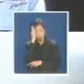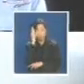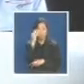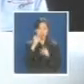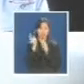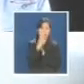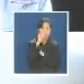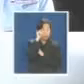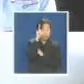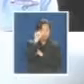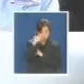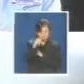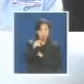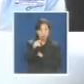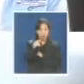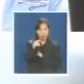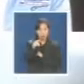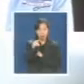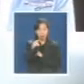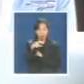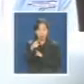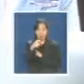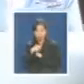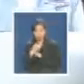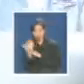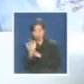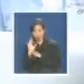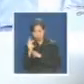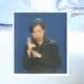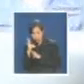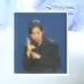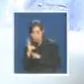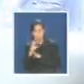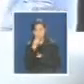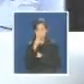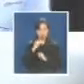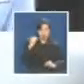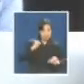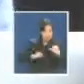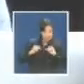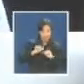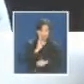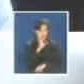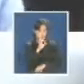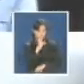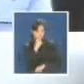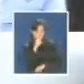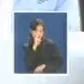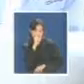าดนี้มีเวลาจะดูเรยาช่อง3หรือว่าดูอ้ําพัชราภาช่อง7แล้วมีเวลาส่วนตัว